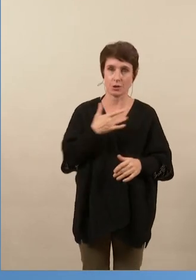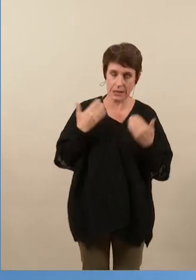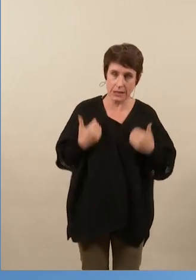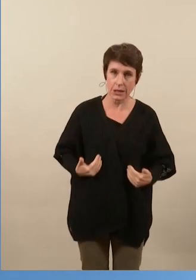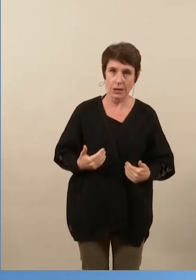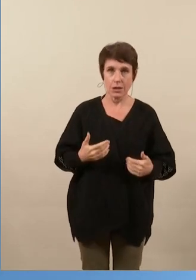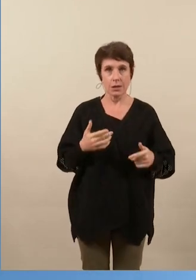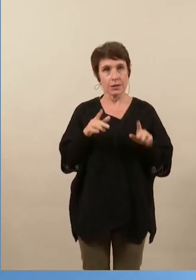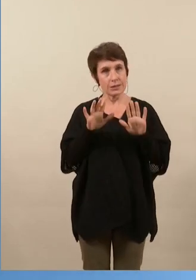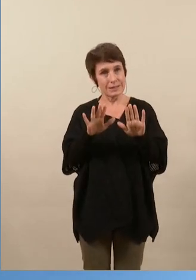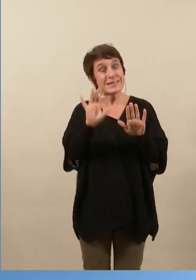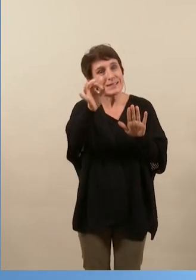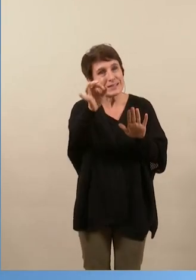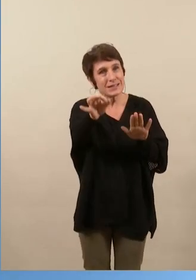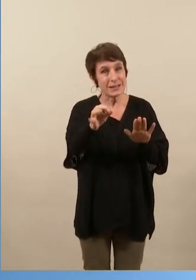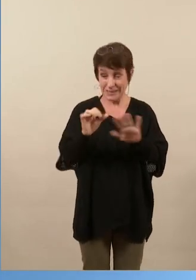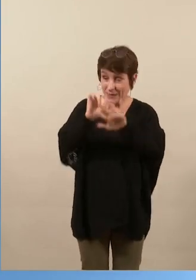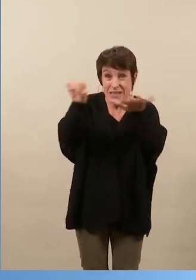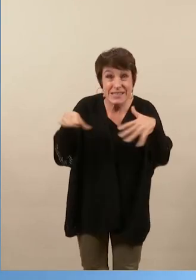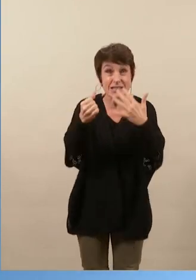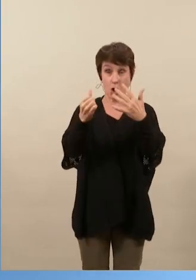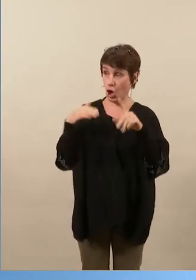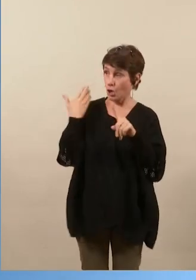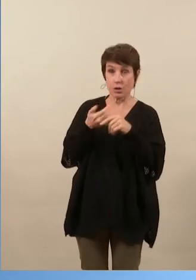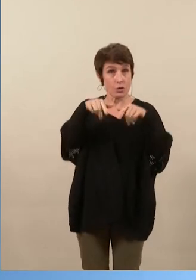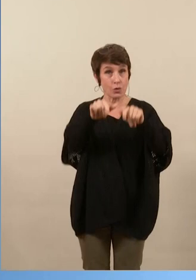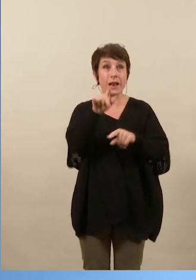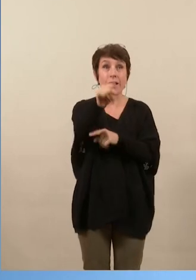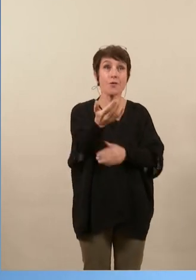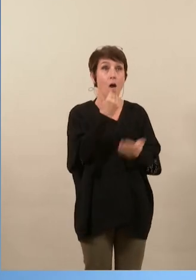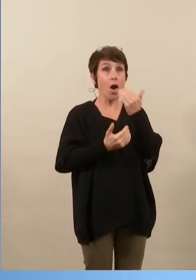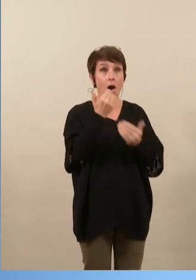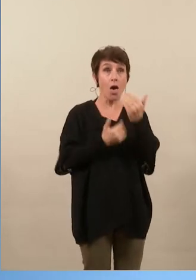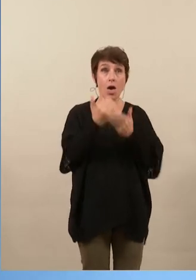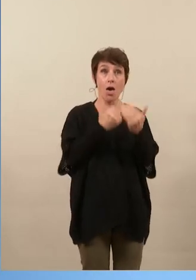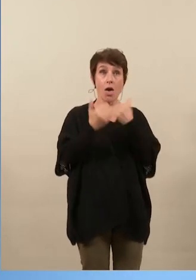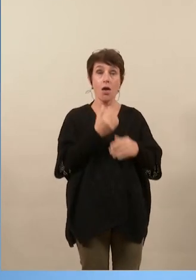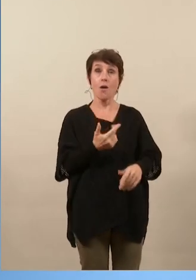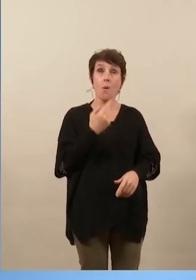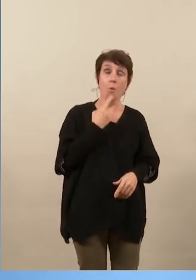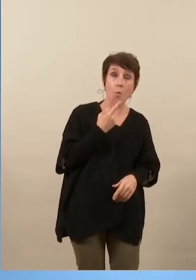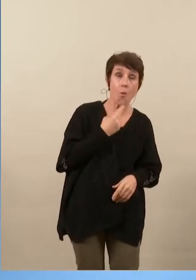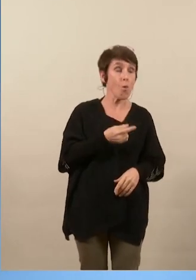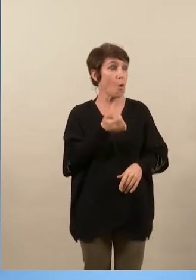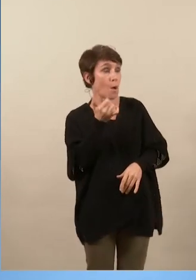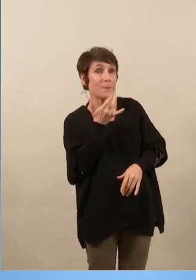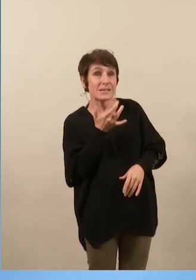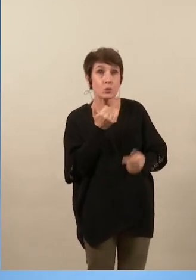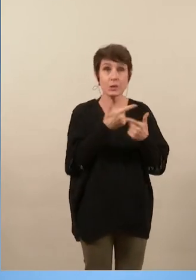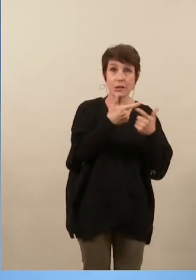moi ça fait si ça fait 6h qu'on est là vous vous vous empiferez pendant tout le temps du conseil municipal de bonbons et de biscuit